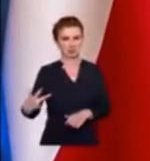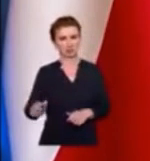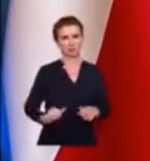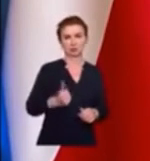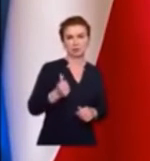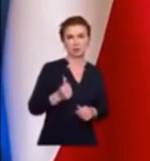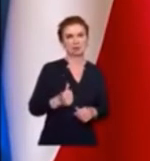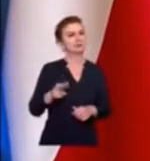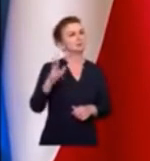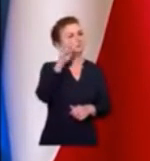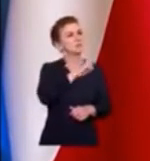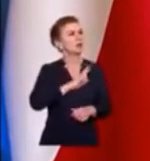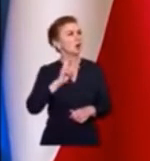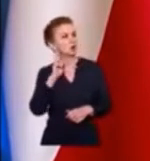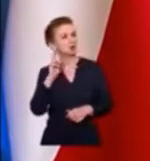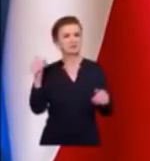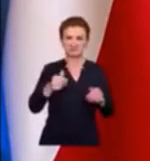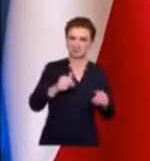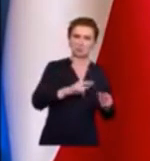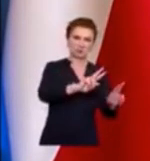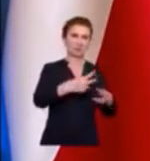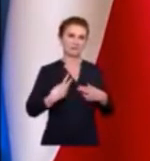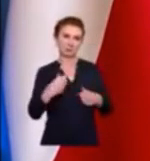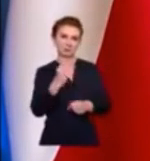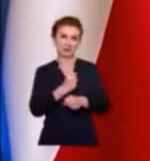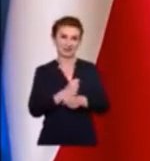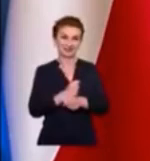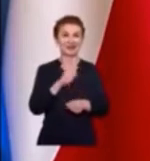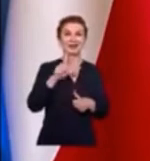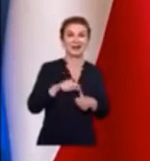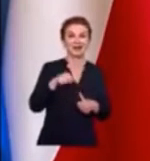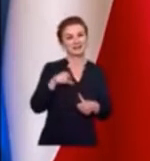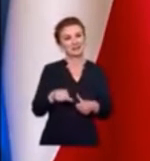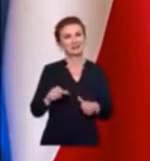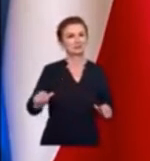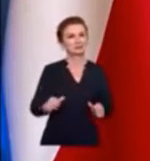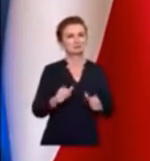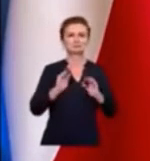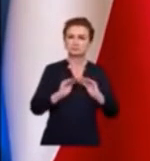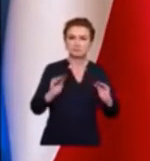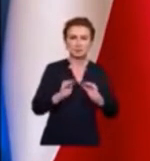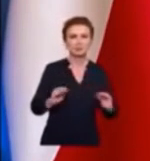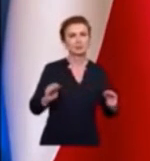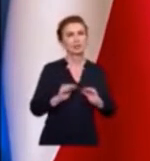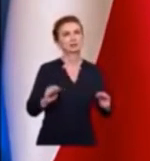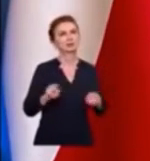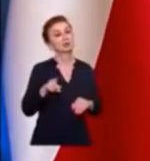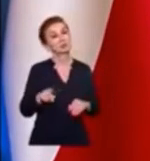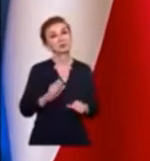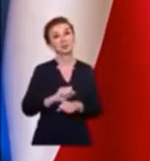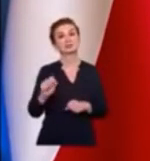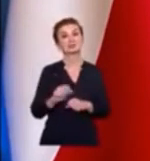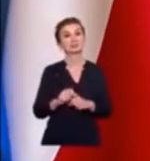tutaj rodziców, którzy muszą wrócić do pracy. Natomiast ta forma edukacyjna to jest już regulacja